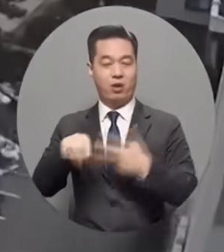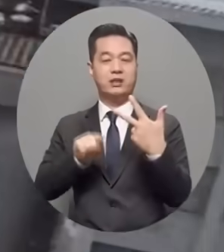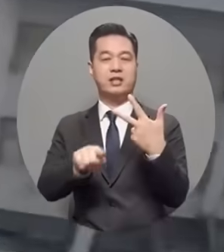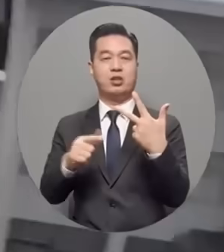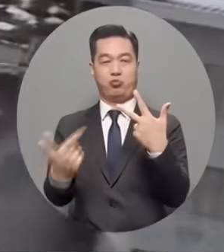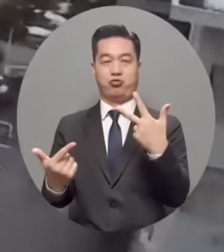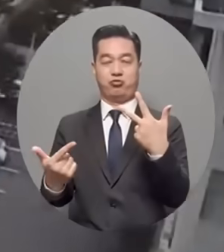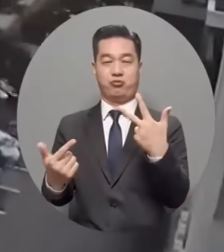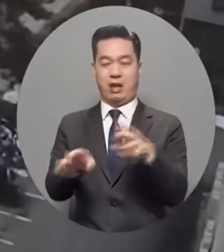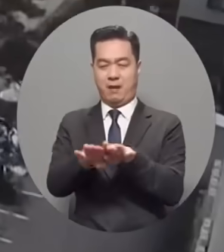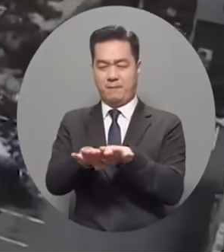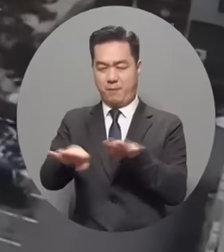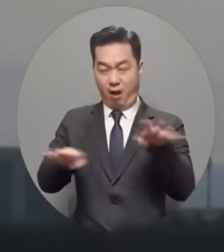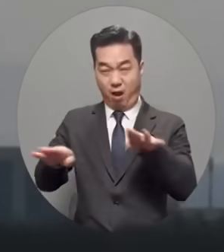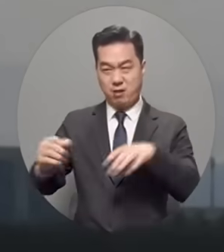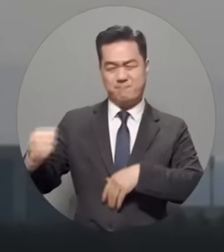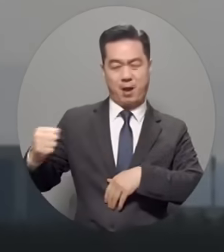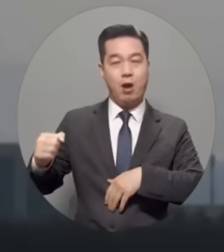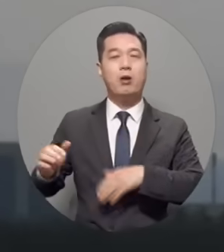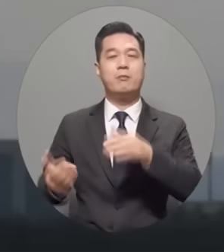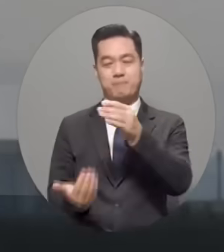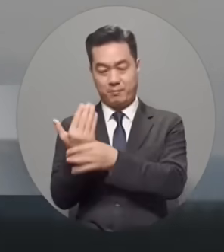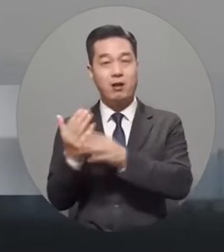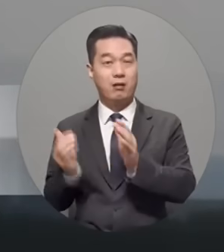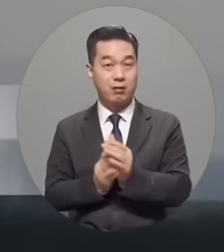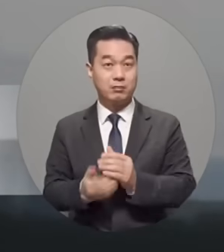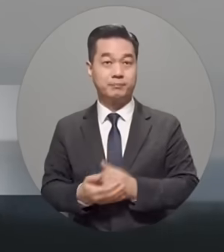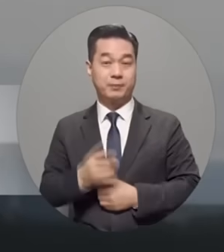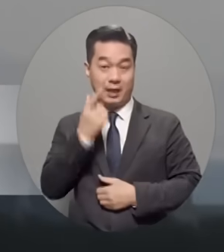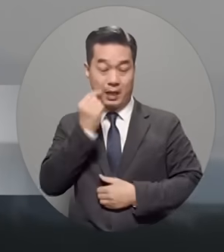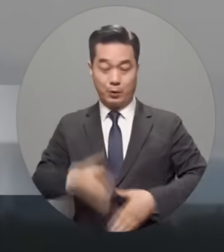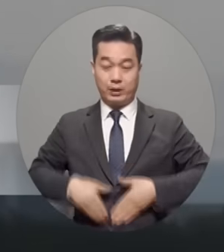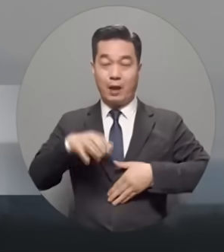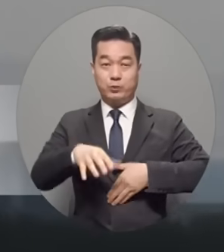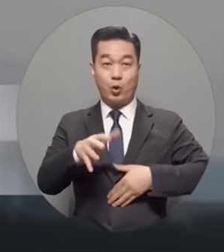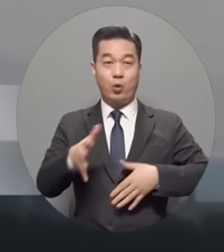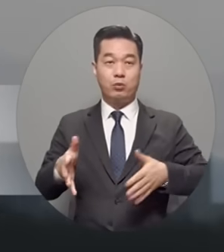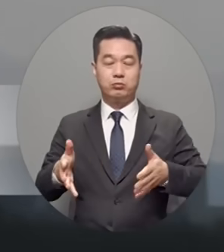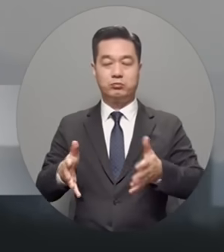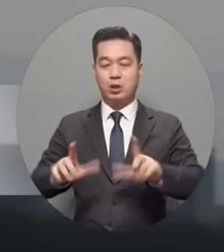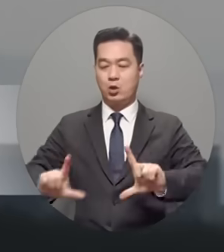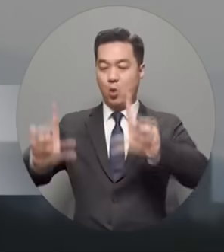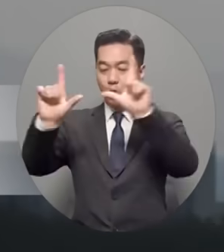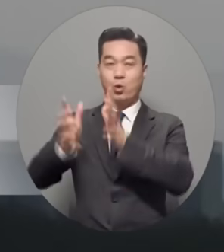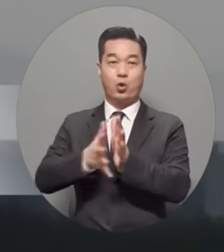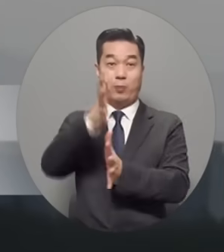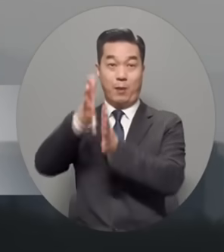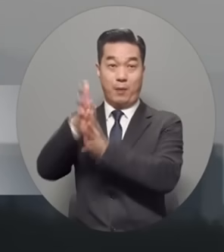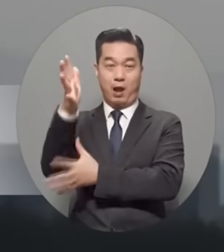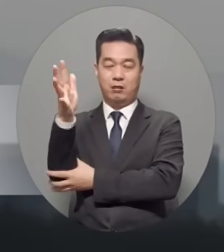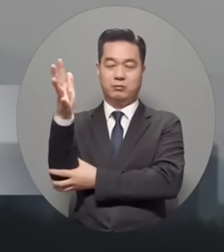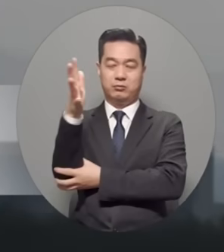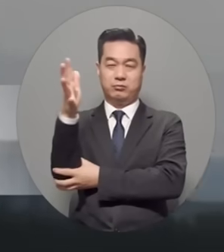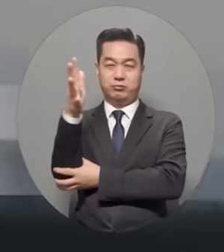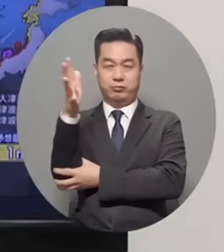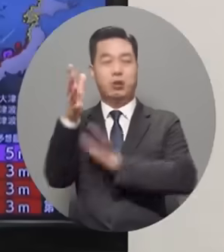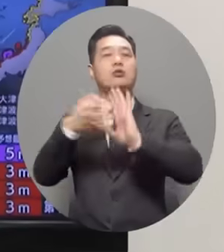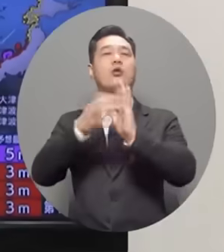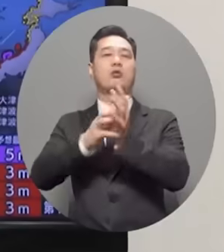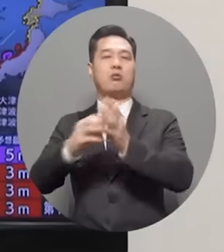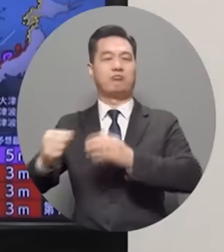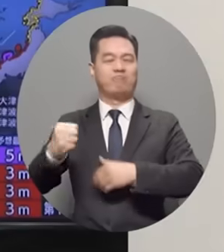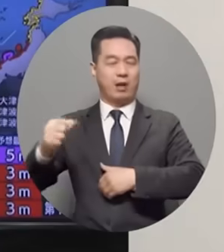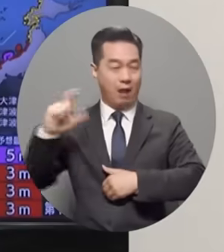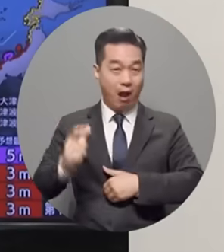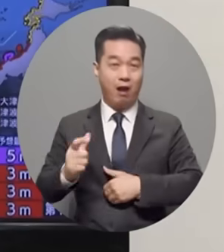지진이 발생했습니다. 지진은 일본 남쪽 도쿄에 있는 고층 빌딩에서도 흔들림이 느껴질 정도로 강했습니다.